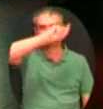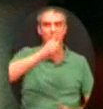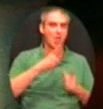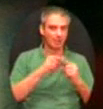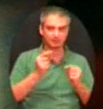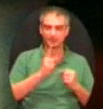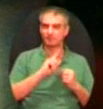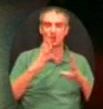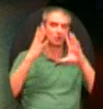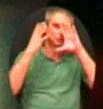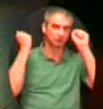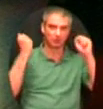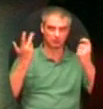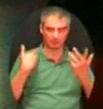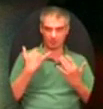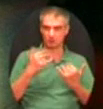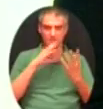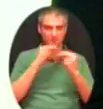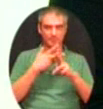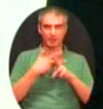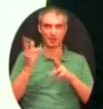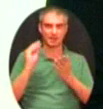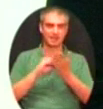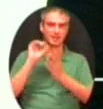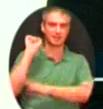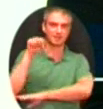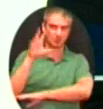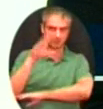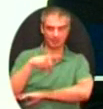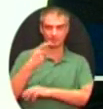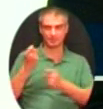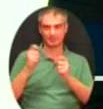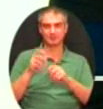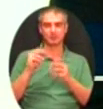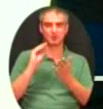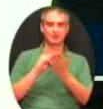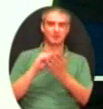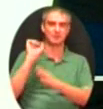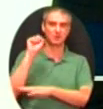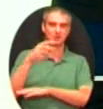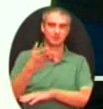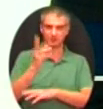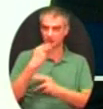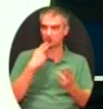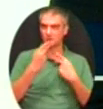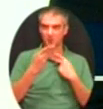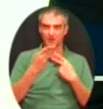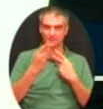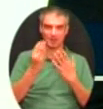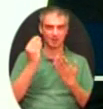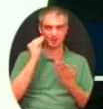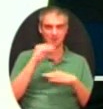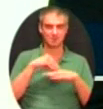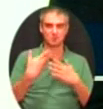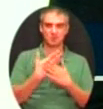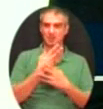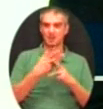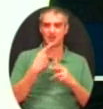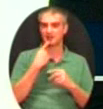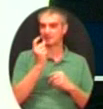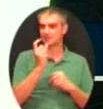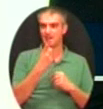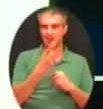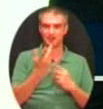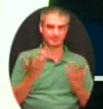עזה ולא השגרירות, היינו מדברים היום רק על ההתגברות, אז גם נסגור עם ההתגברות. נסגור עם ההתגברות. יש לך תגובה מעודכנת. כן, אני רק אגיד מילה אחת